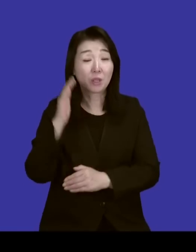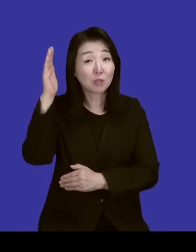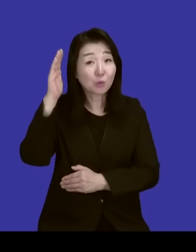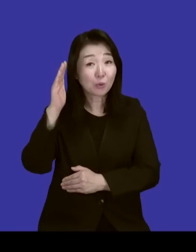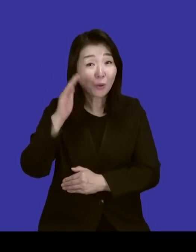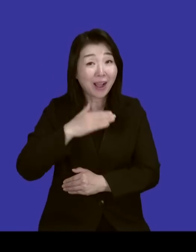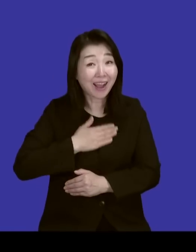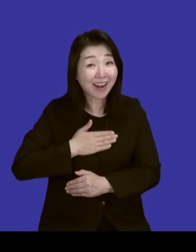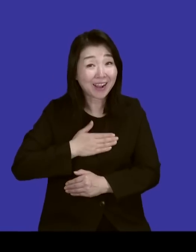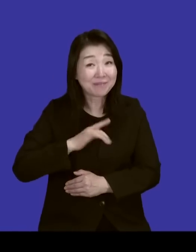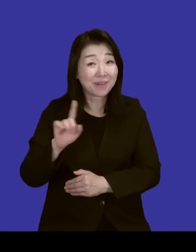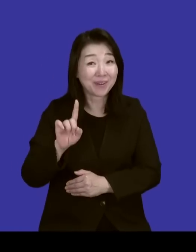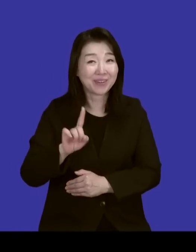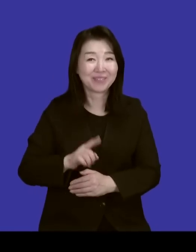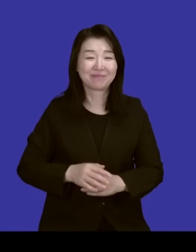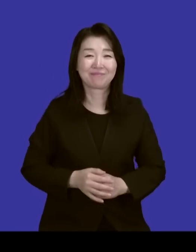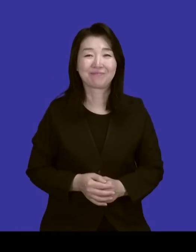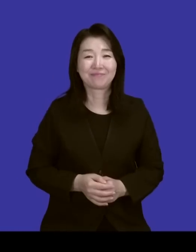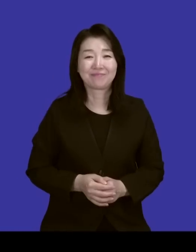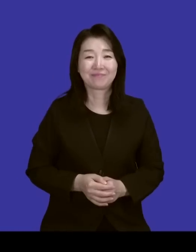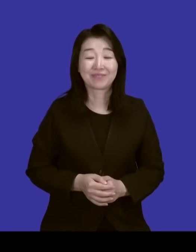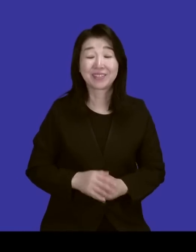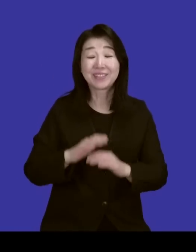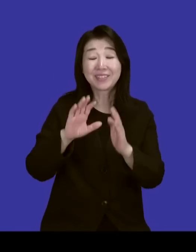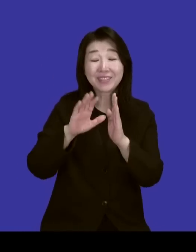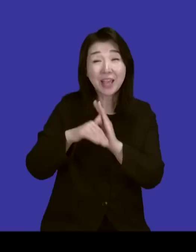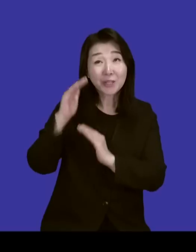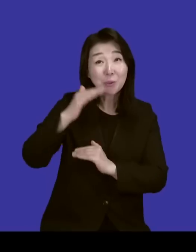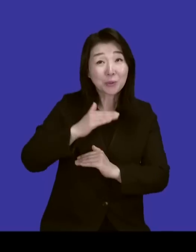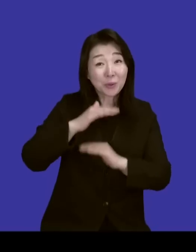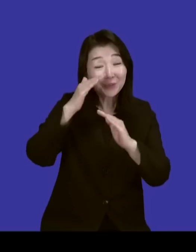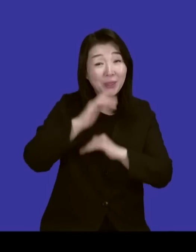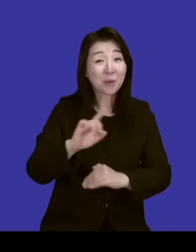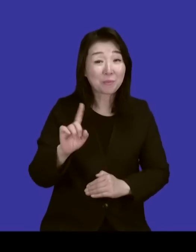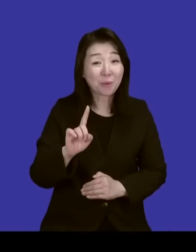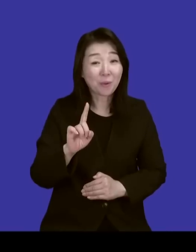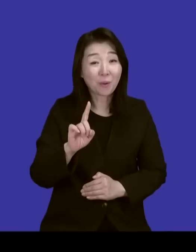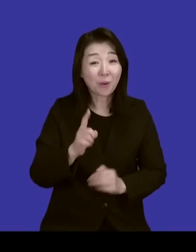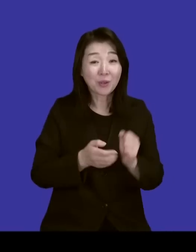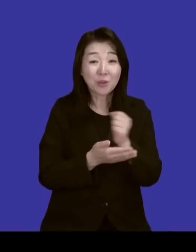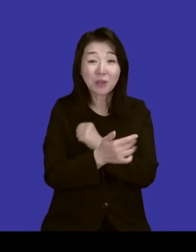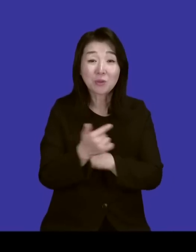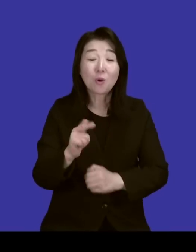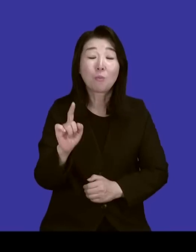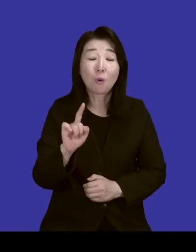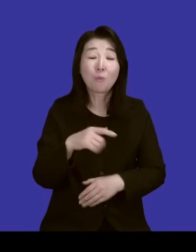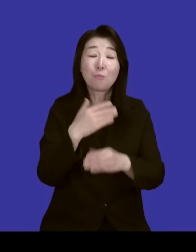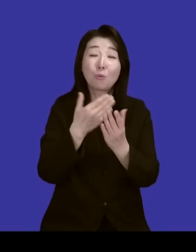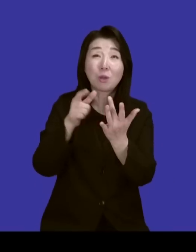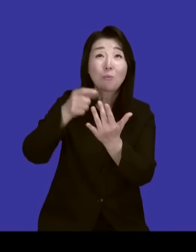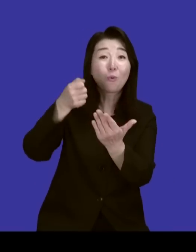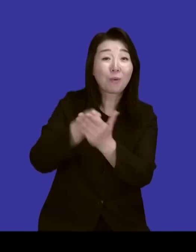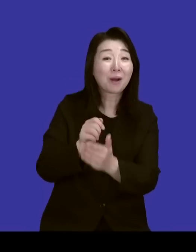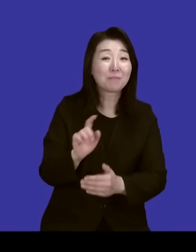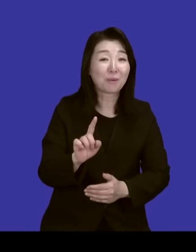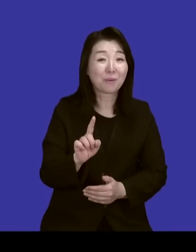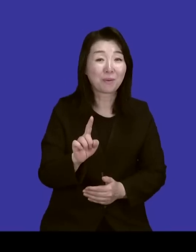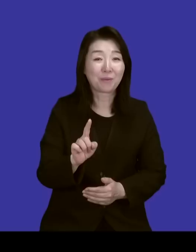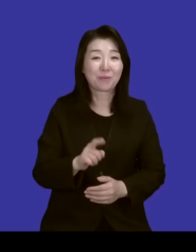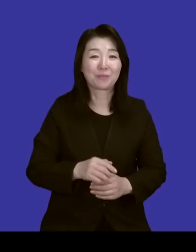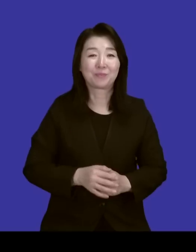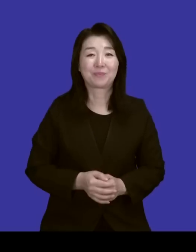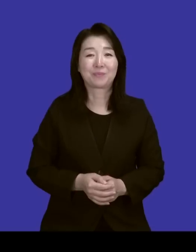설교하셨는지 기억나세요? 얼마나 큰 영향력이 있었길래 그러니까요. 그렇게 모두 이렇게 많은 말도 잘 안 못했을